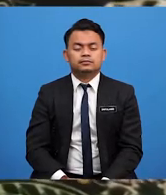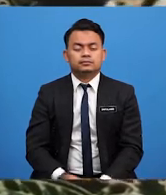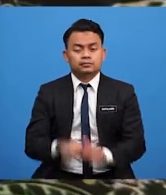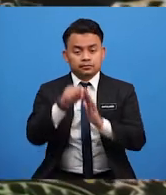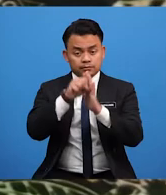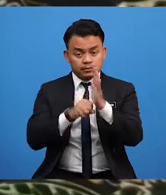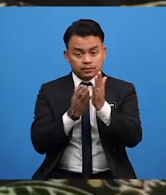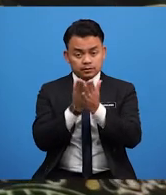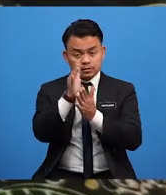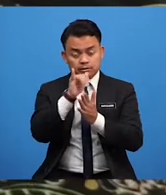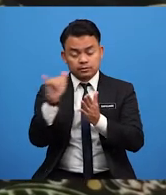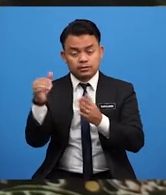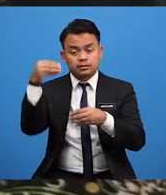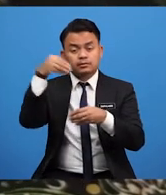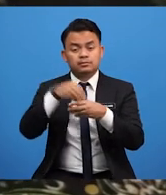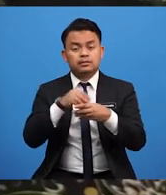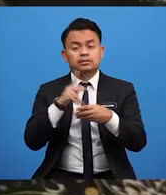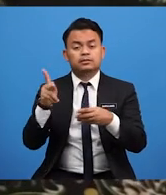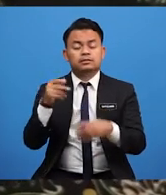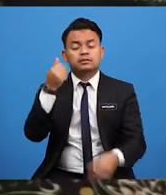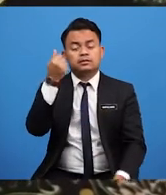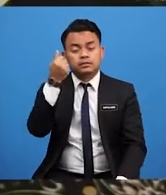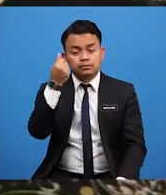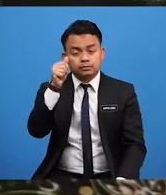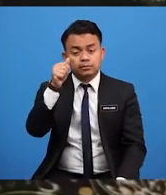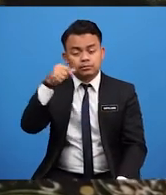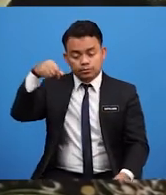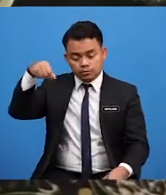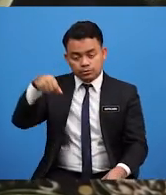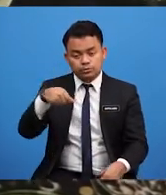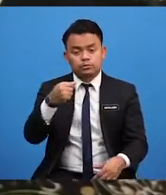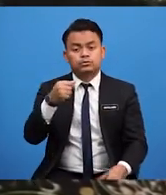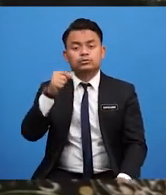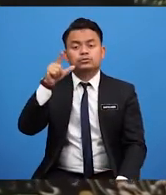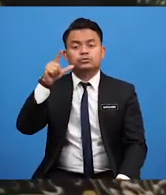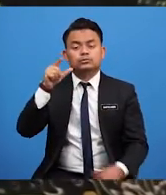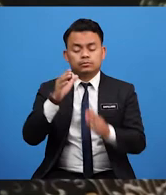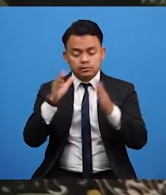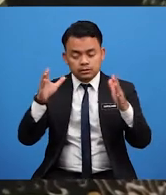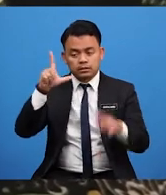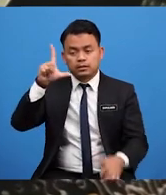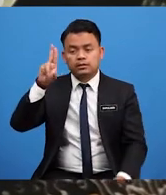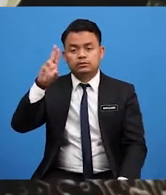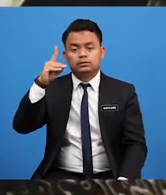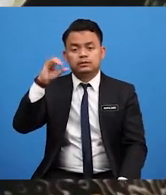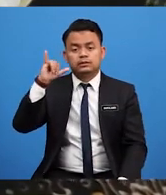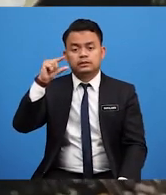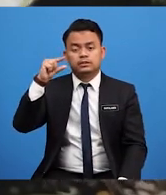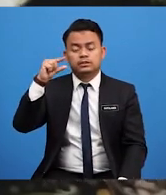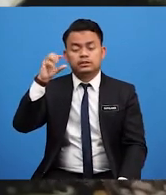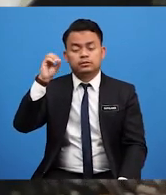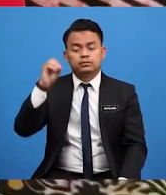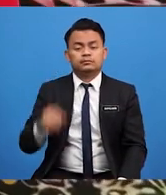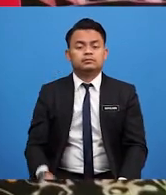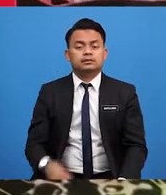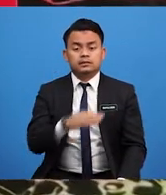Seterusnya, masukkan 10 sudu besar ludigo dan 6 sudu besar sodium